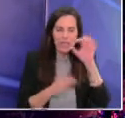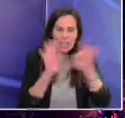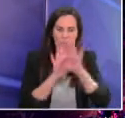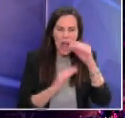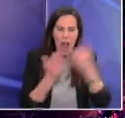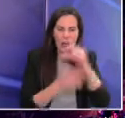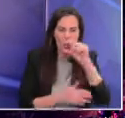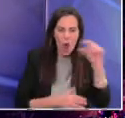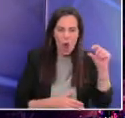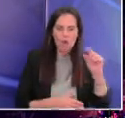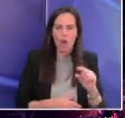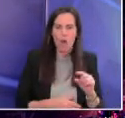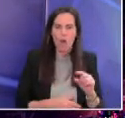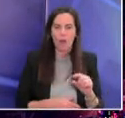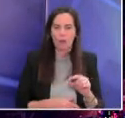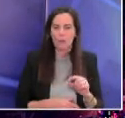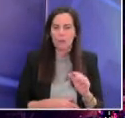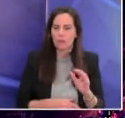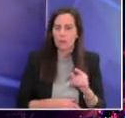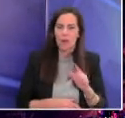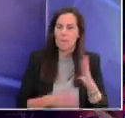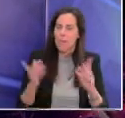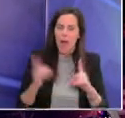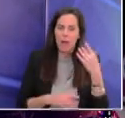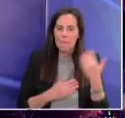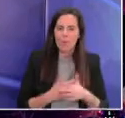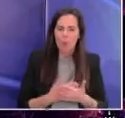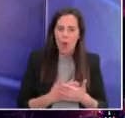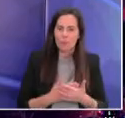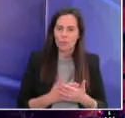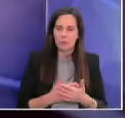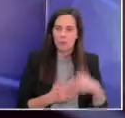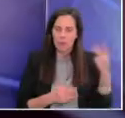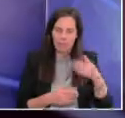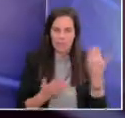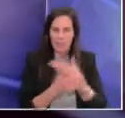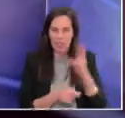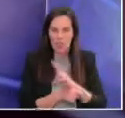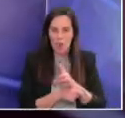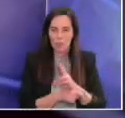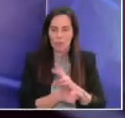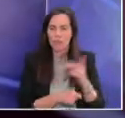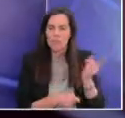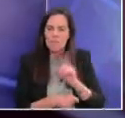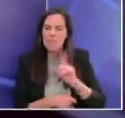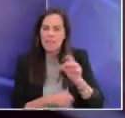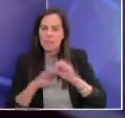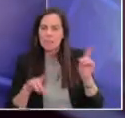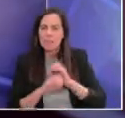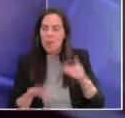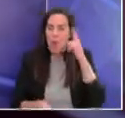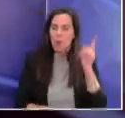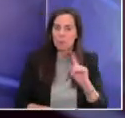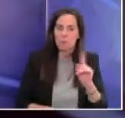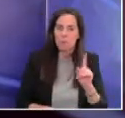רק היוזר לא ראינו אותו מלא, תגיד לי מה. מה קרה בסוף? כמובן שזה פייק, זה פייק ניוז. מי הפיץ את זה עוד? לא יודעים,